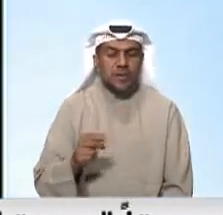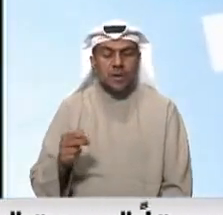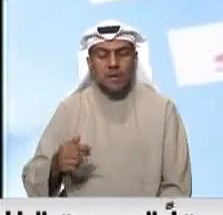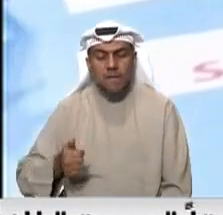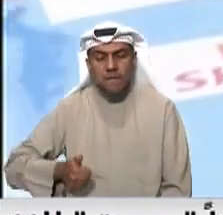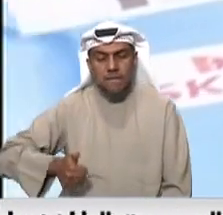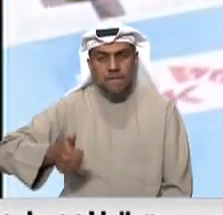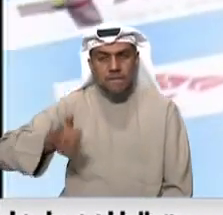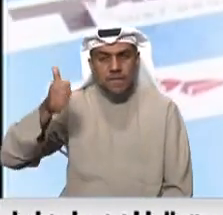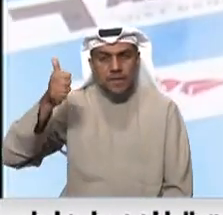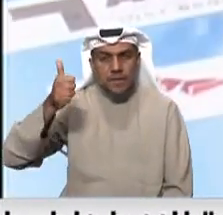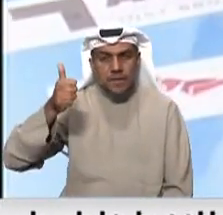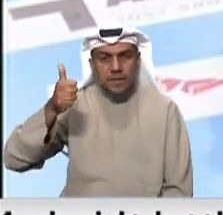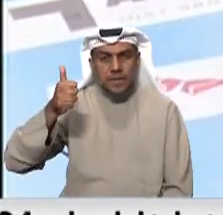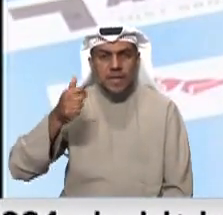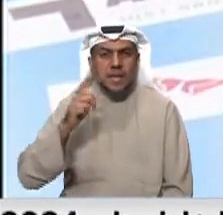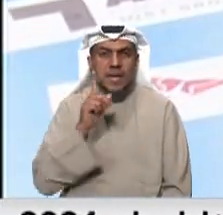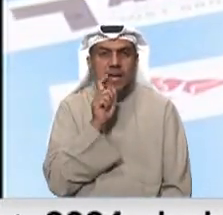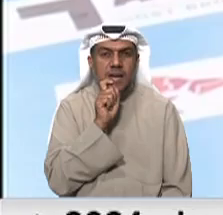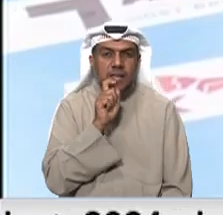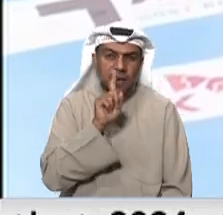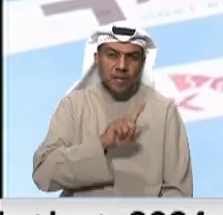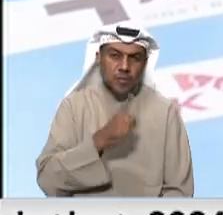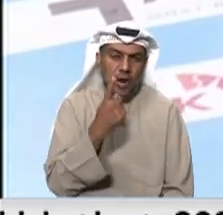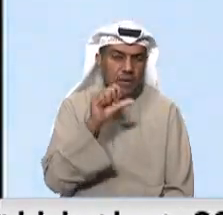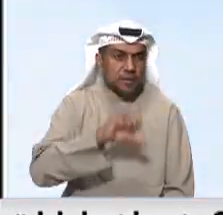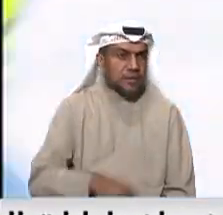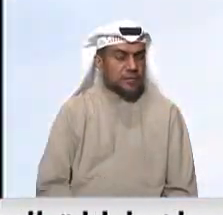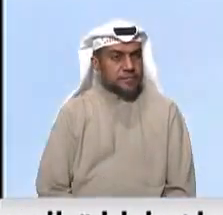من شقيقه القطري يا عزيز يا عزيز يا الشمري